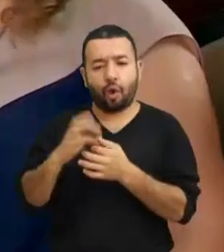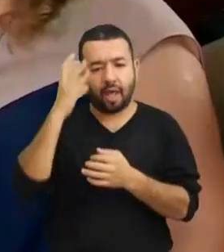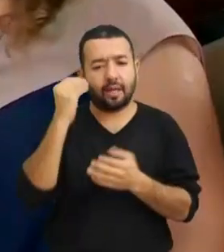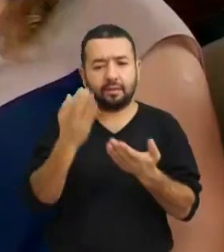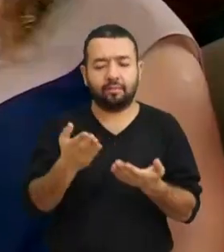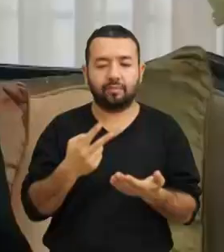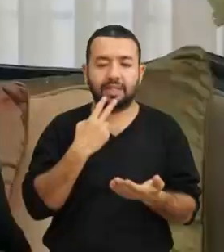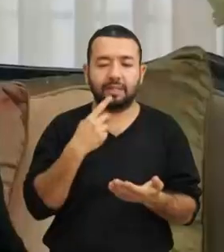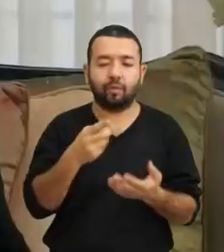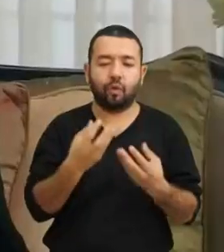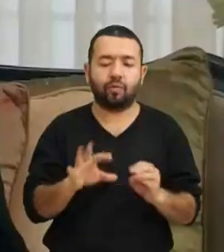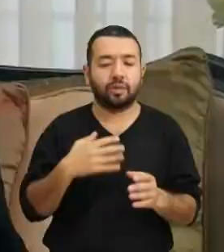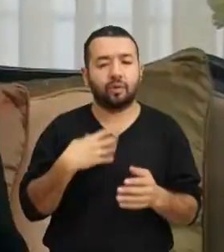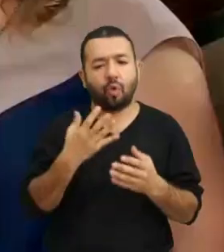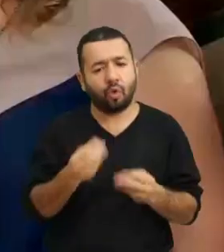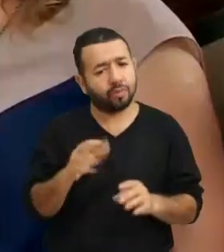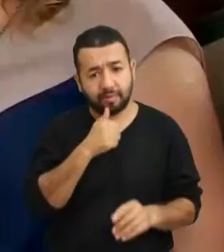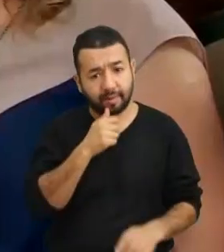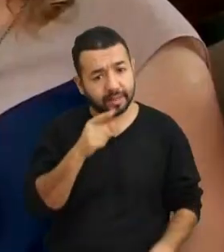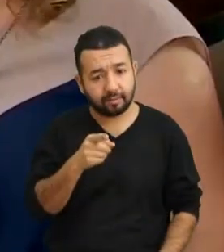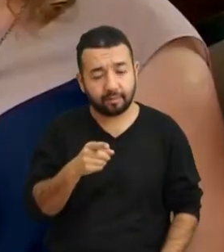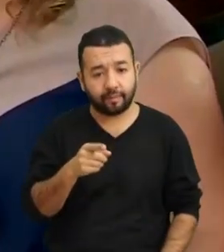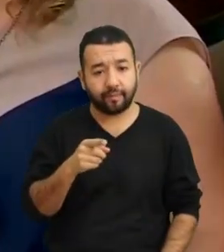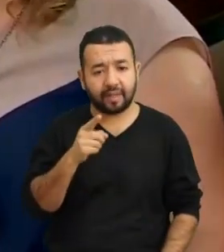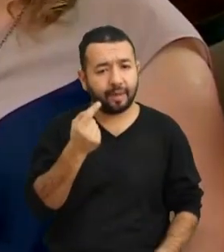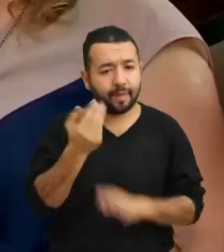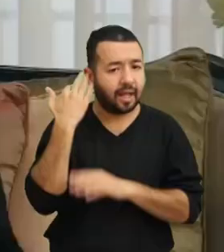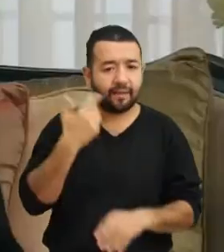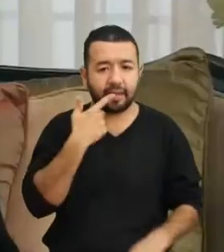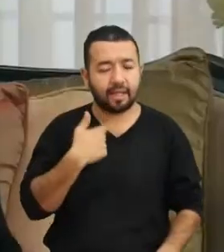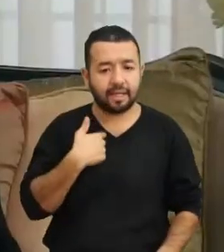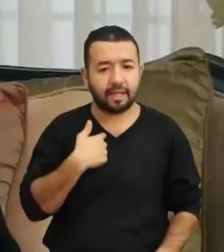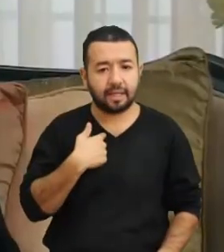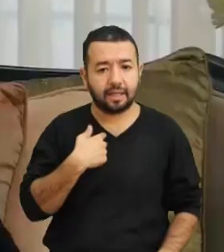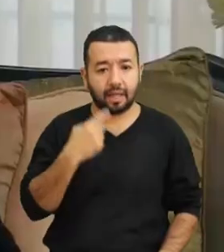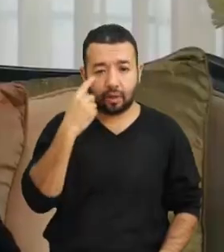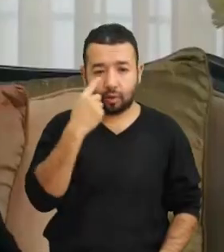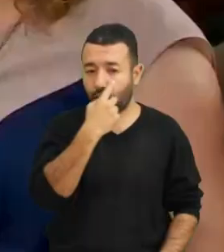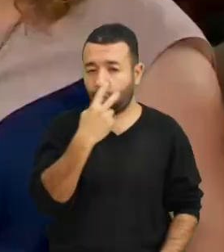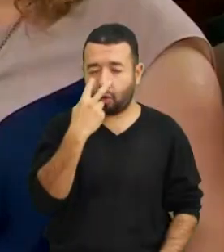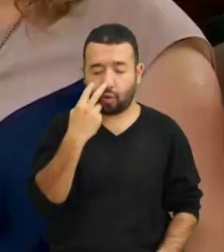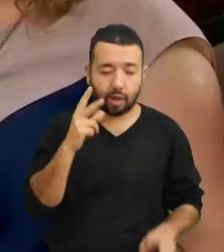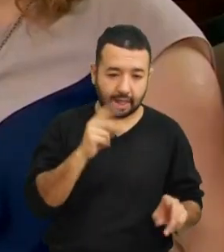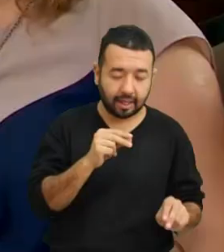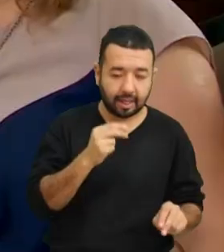Kızım olmaz öyle şey. Nasıl olmaz babişkocuğum? Sen biraz evvel demedin mi miyopla yata yata şaşı kalkar